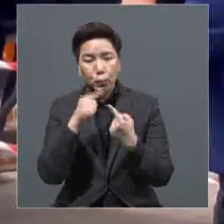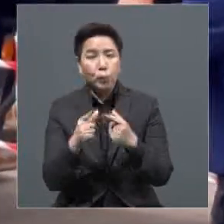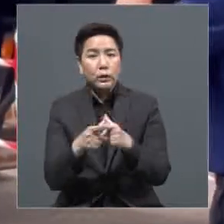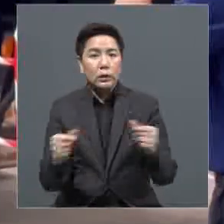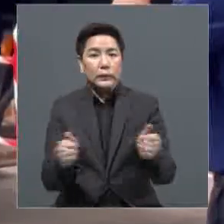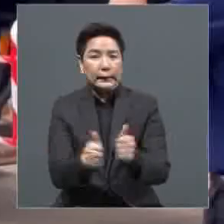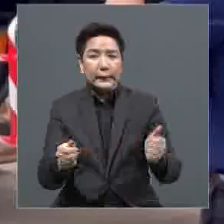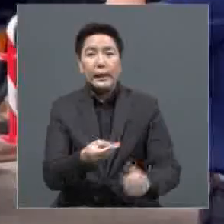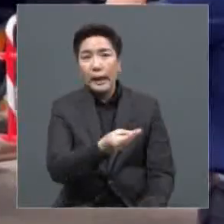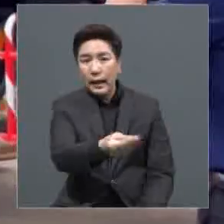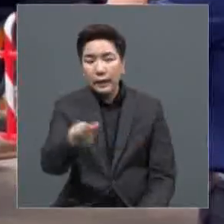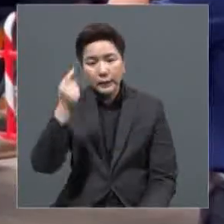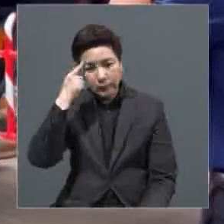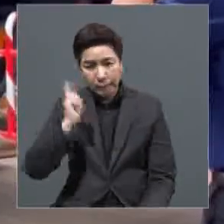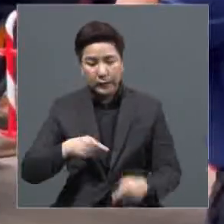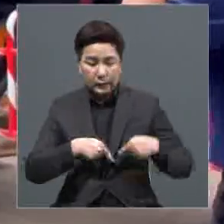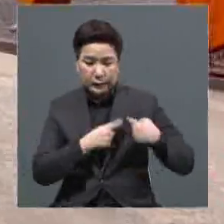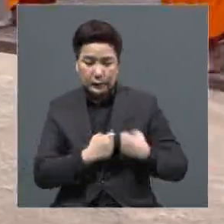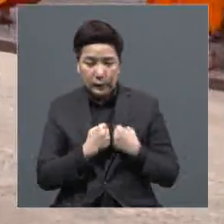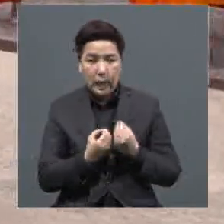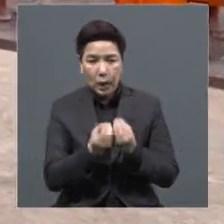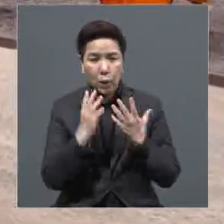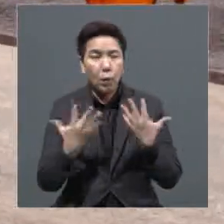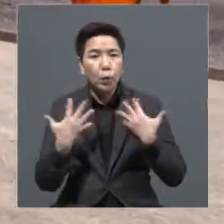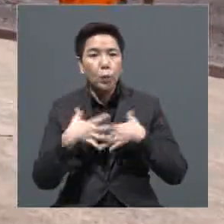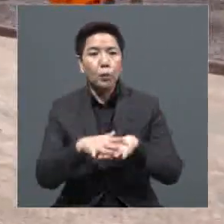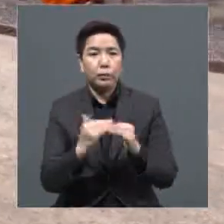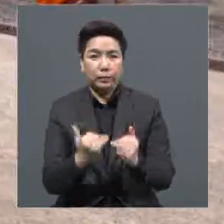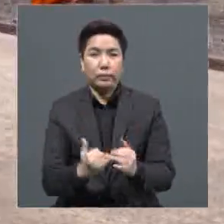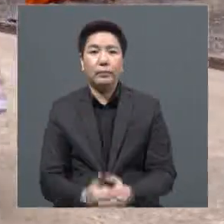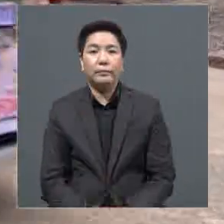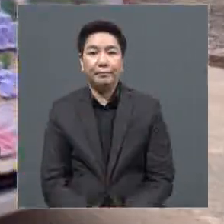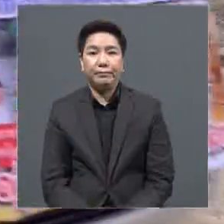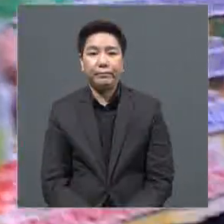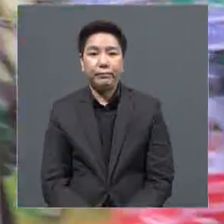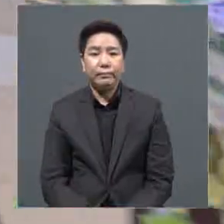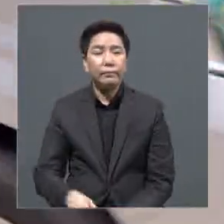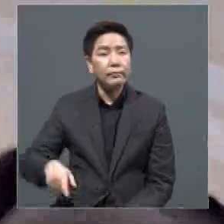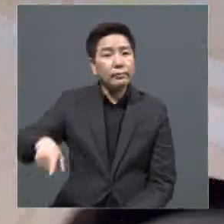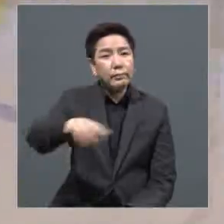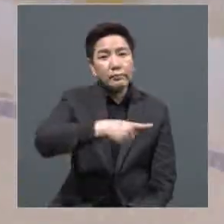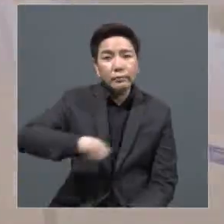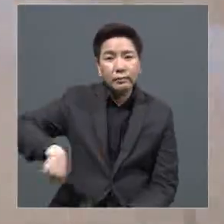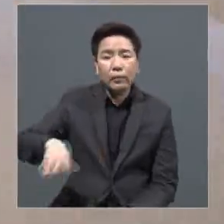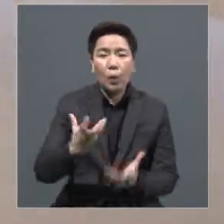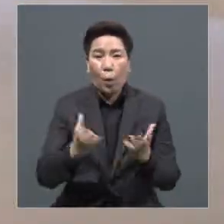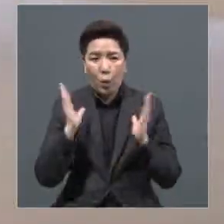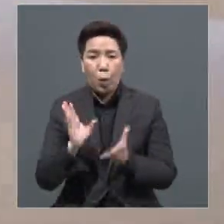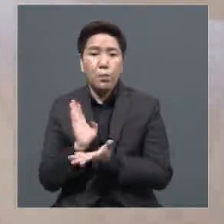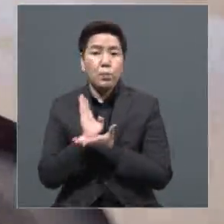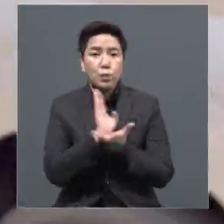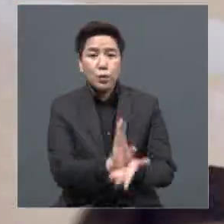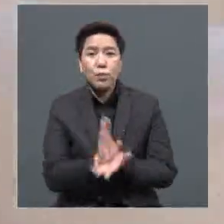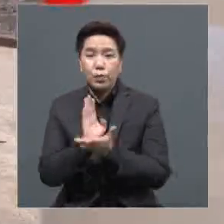สิริมงคลแลก็เป็นขวัญกำลังใจให้กับผู้ร่วมเดินทางทุกคนครับสิ่งของทั้งหมดค่ะก็ได้จากผู้มีจิตสันธาใน